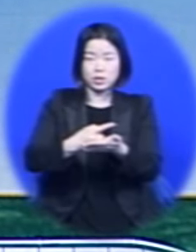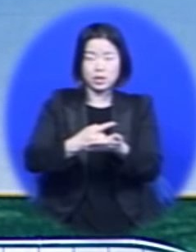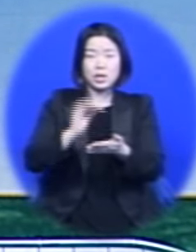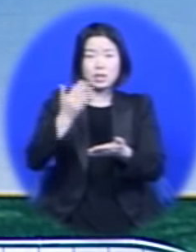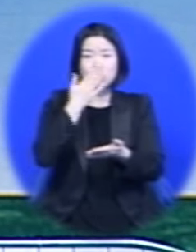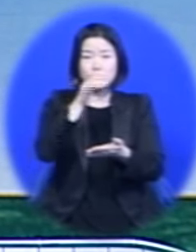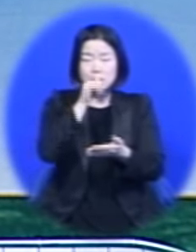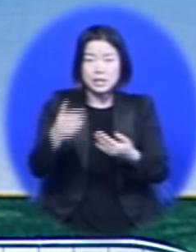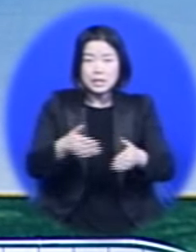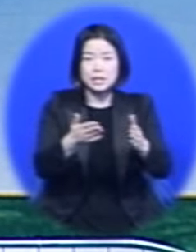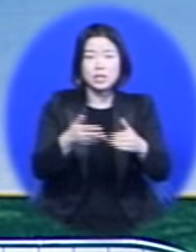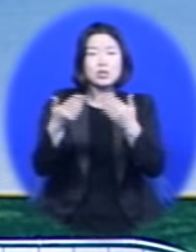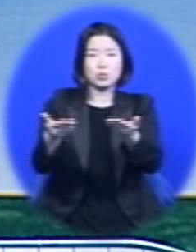열어주셨습니다.